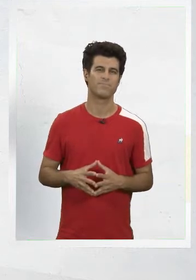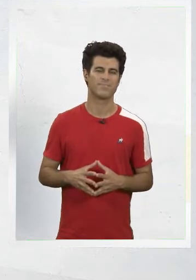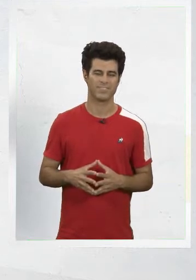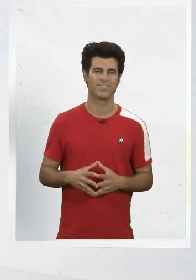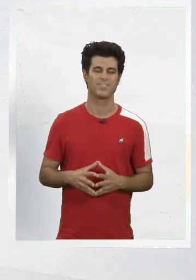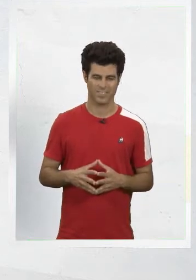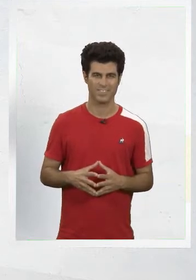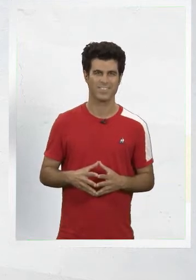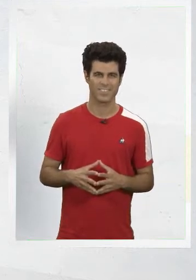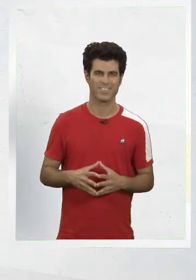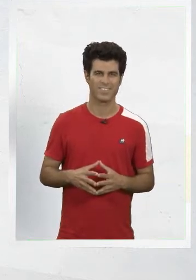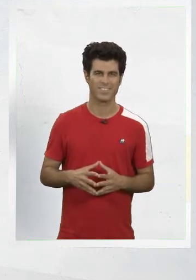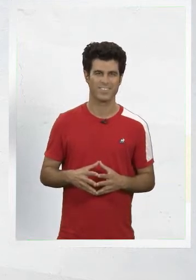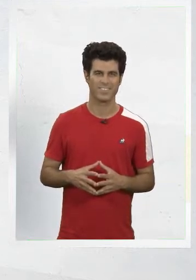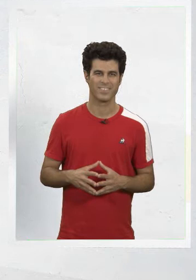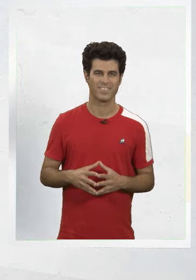ערב שישי